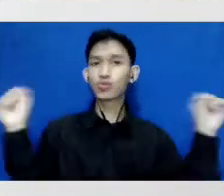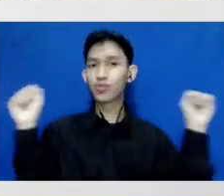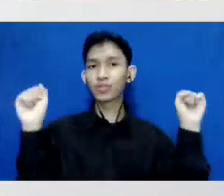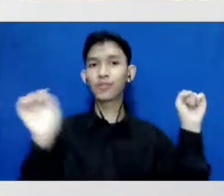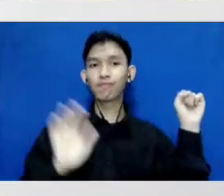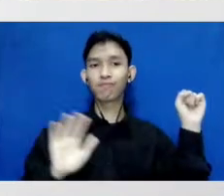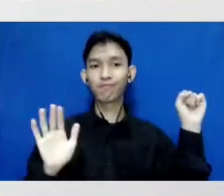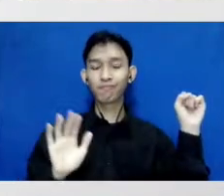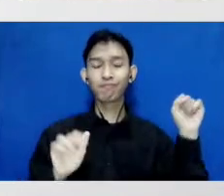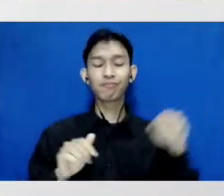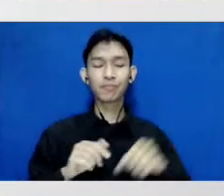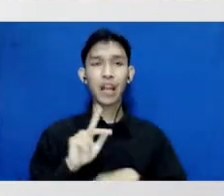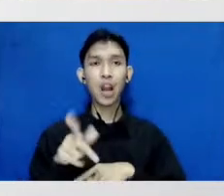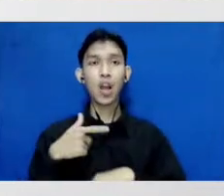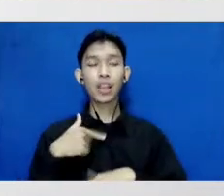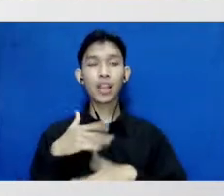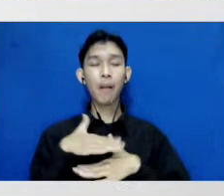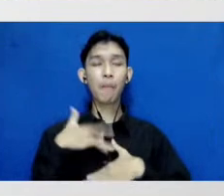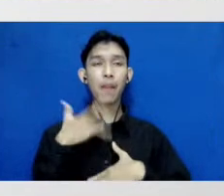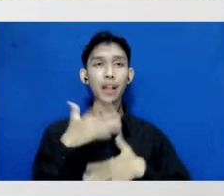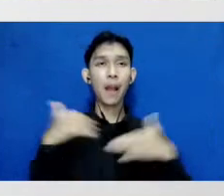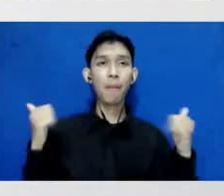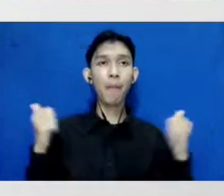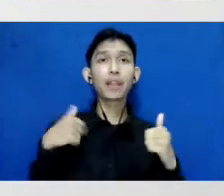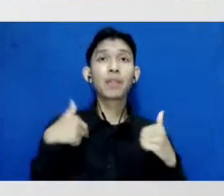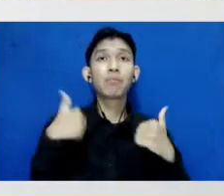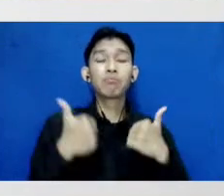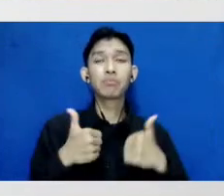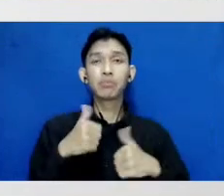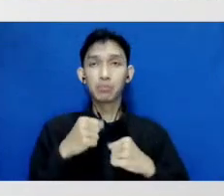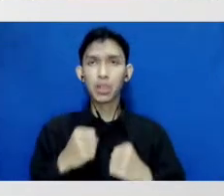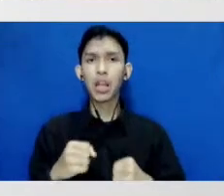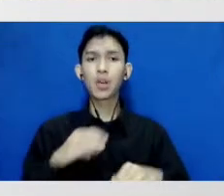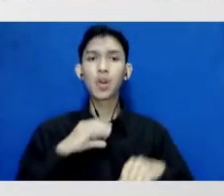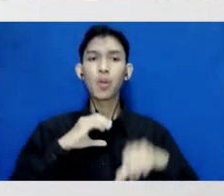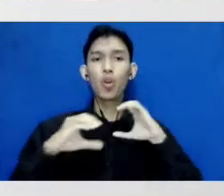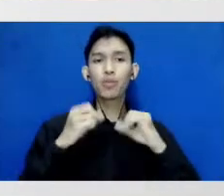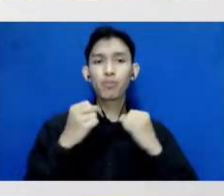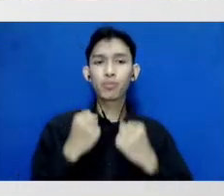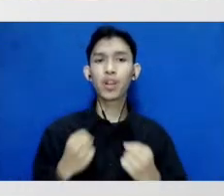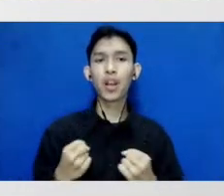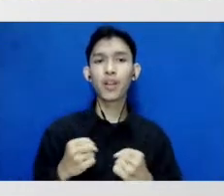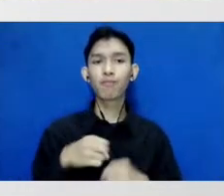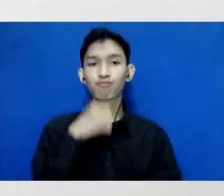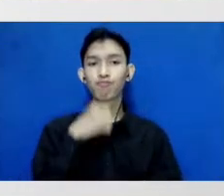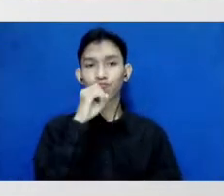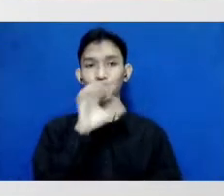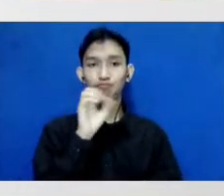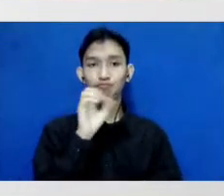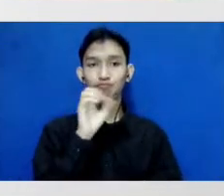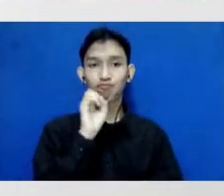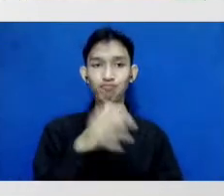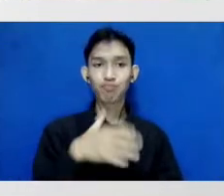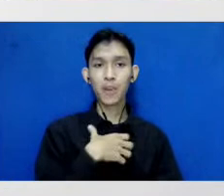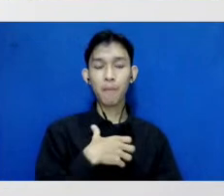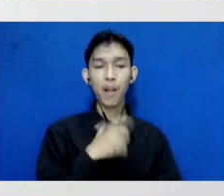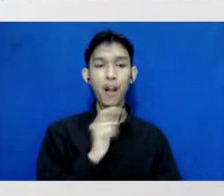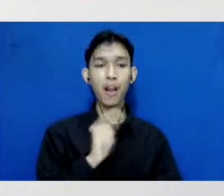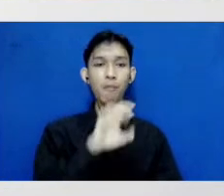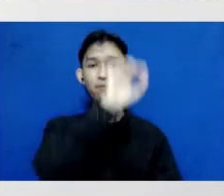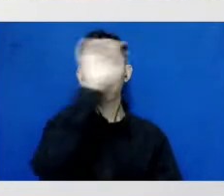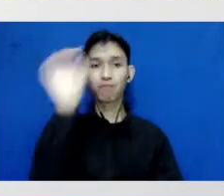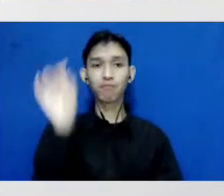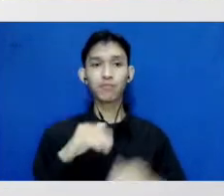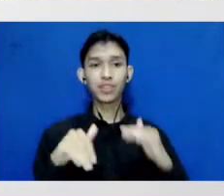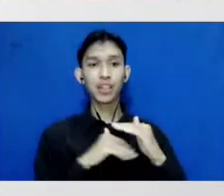privasi kita terjaga, maka kita akan berani untuk berkomunikasi, berani untuk menyatakan pendapat kita. Beragam standar internasional pun